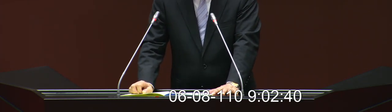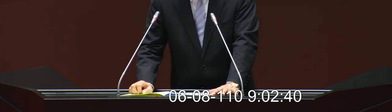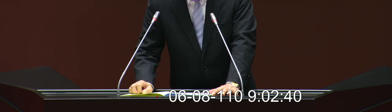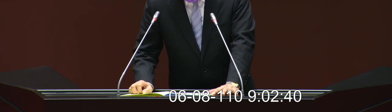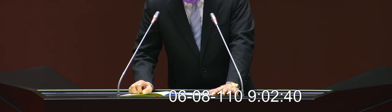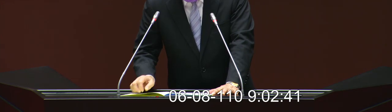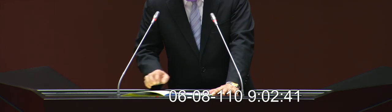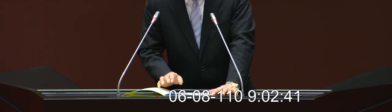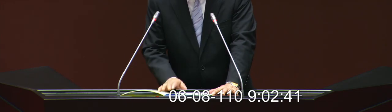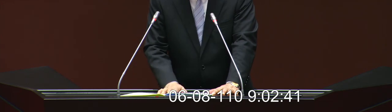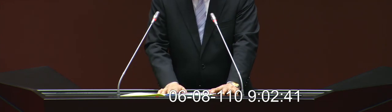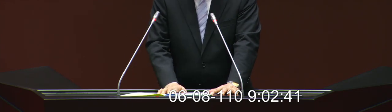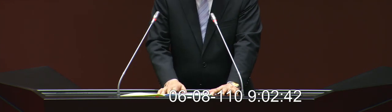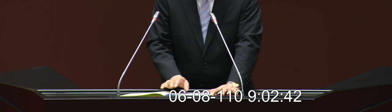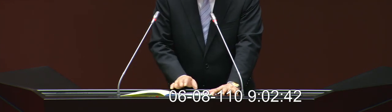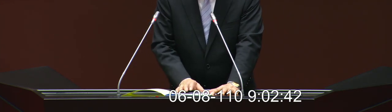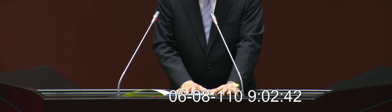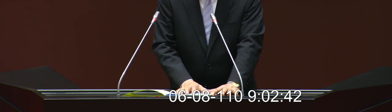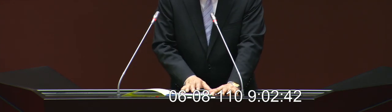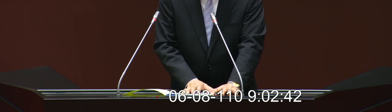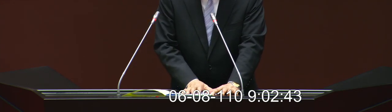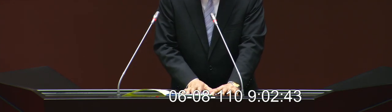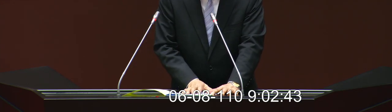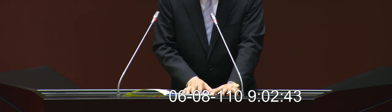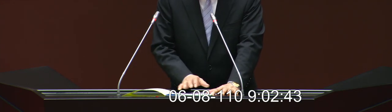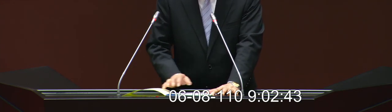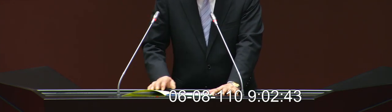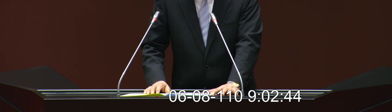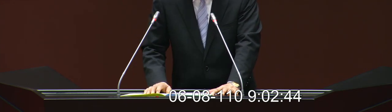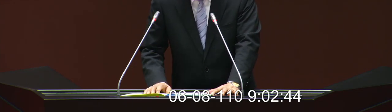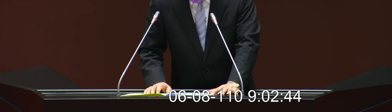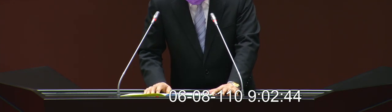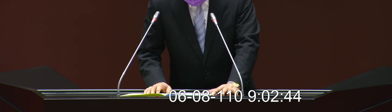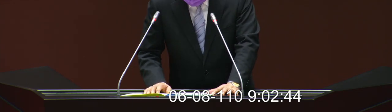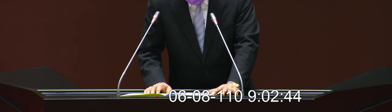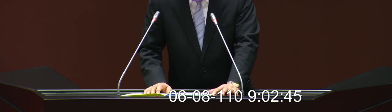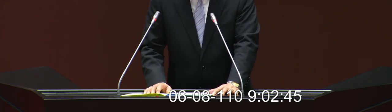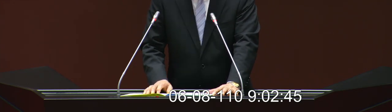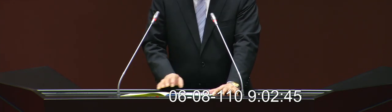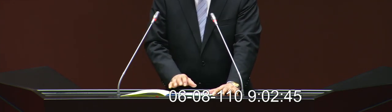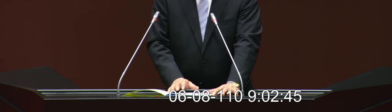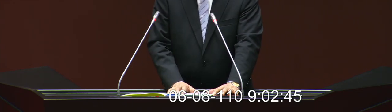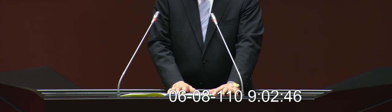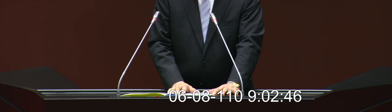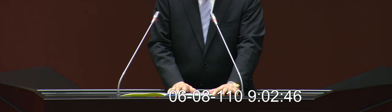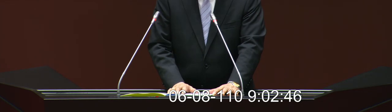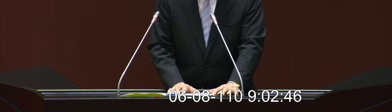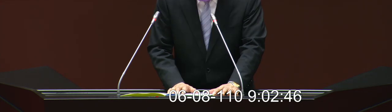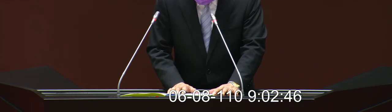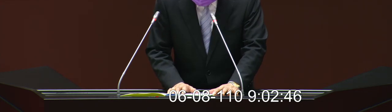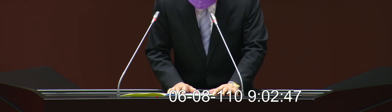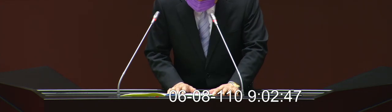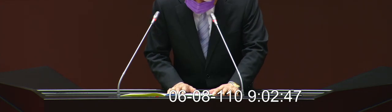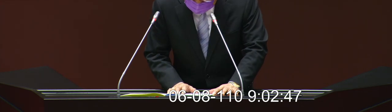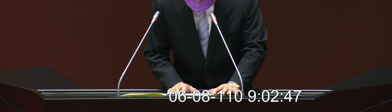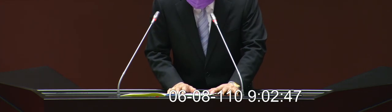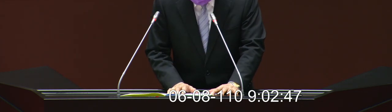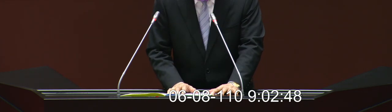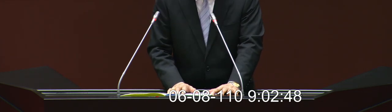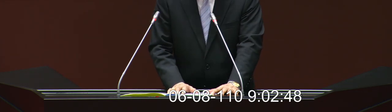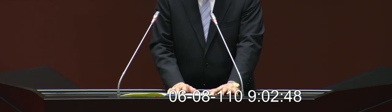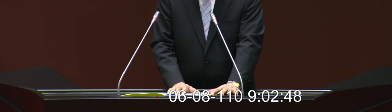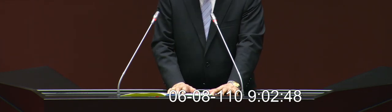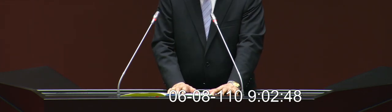一就通过了特别条例的修正案，并且把期